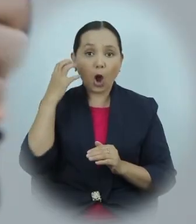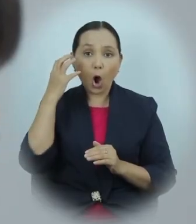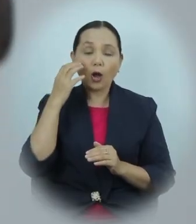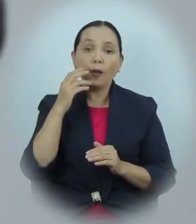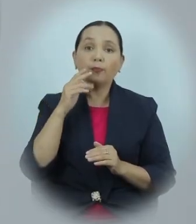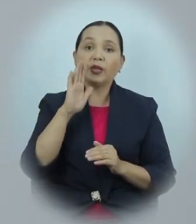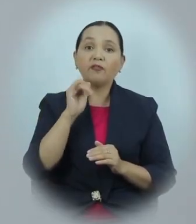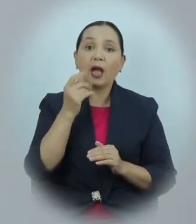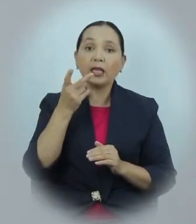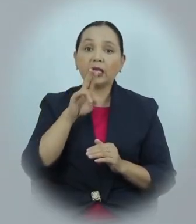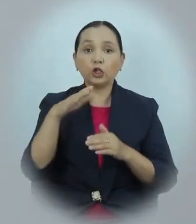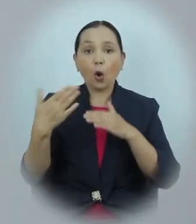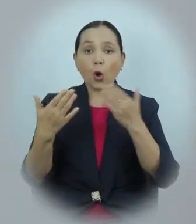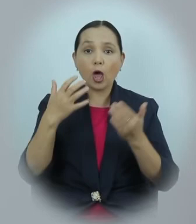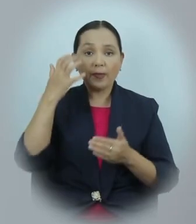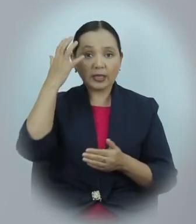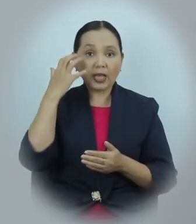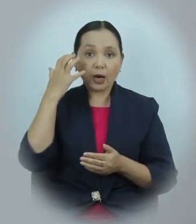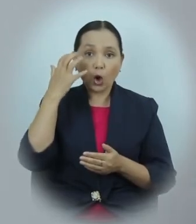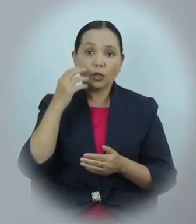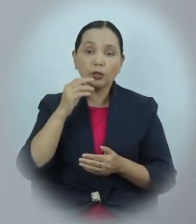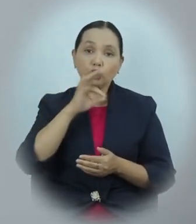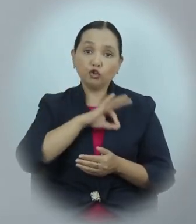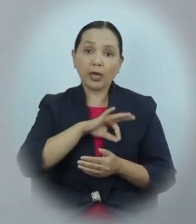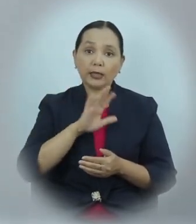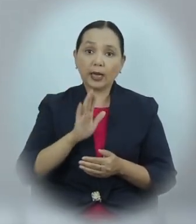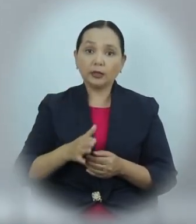ikki tomonlamali taroq holat.